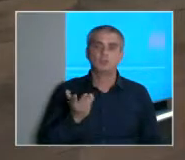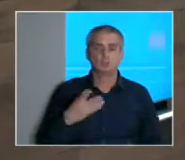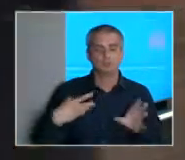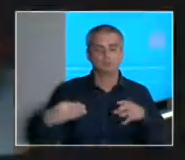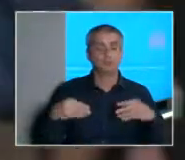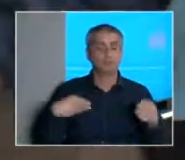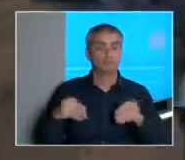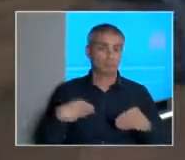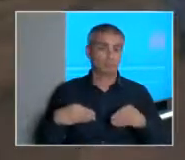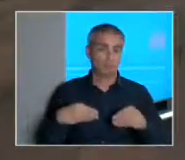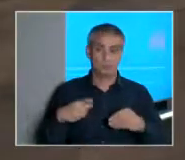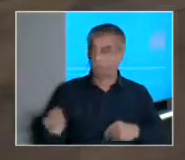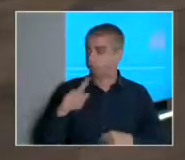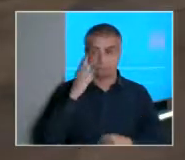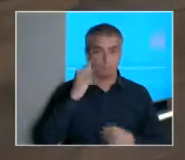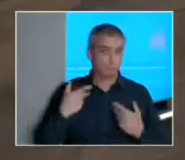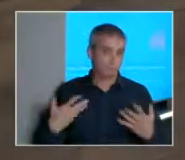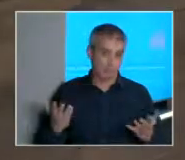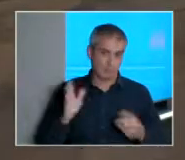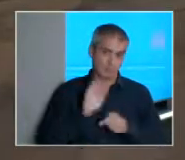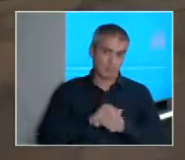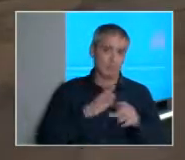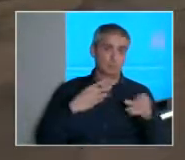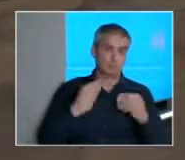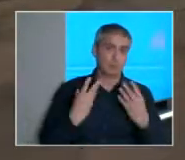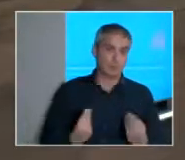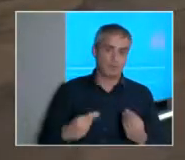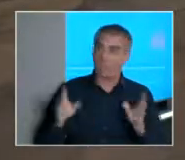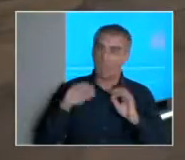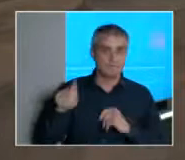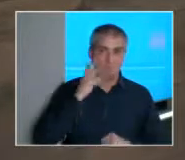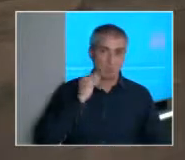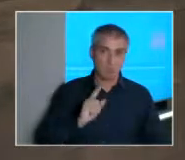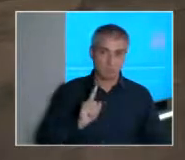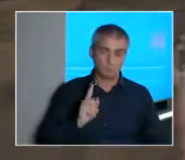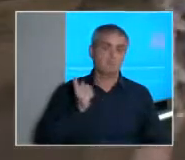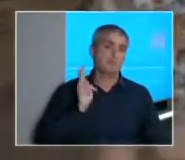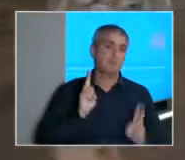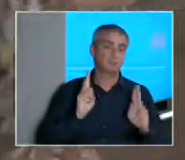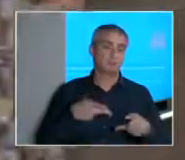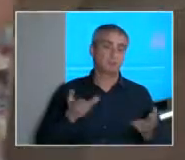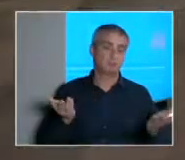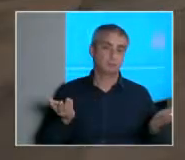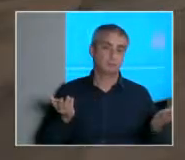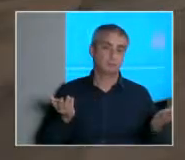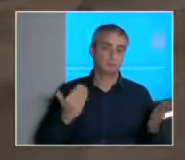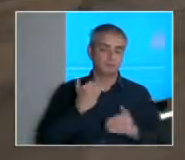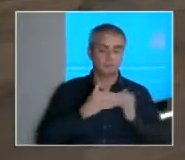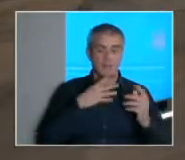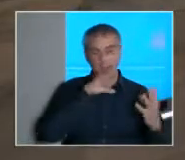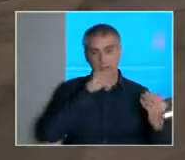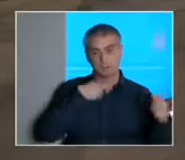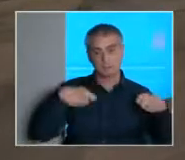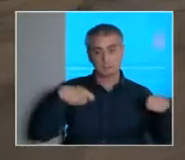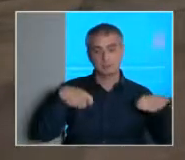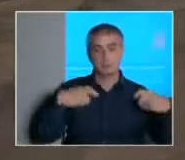פשרה שבה אף אחד לא מרוצה, ככה מזהים פשרה טובה שאף אחד לא מרוצה, ויש את בעצם הליך של גישור, שאני